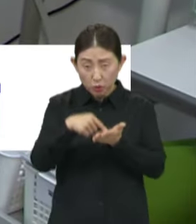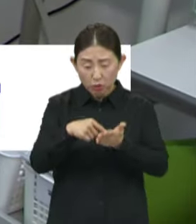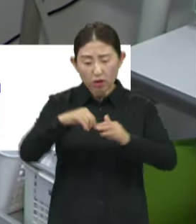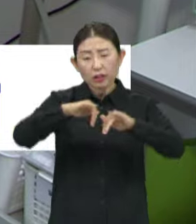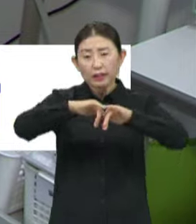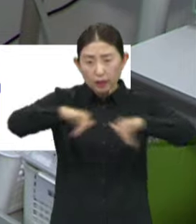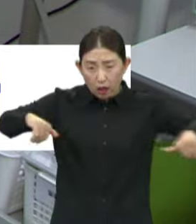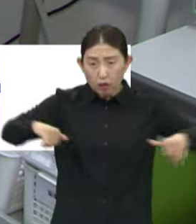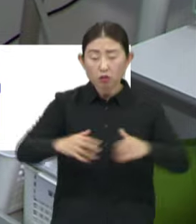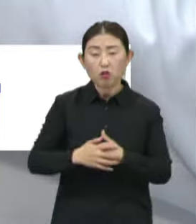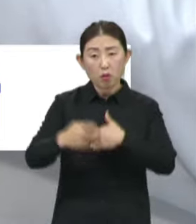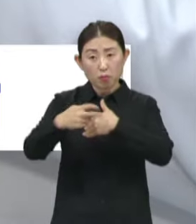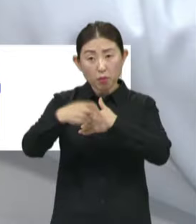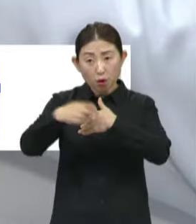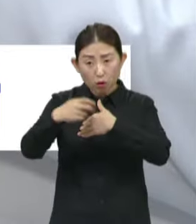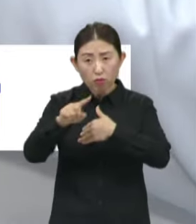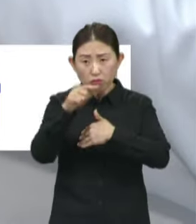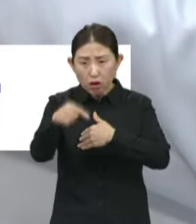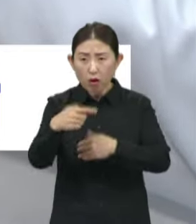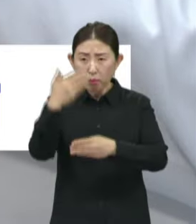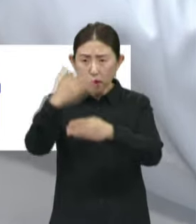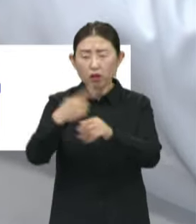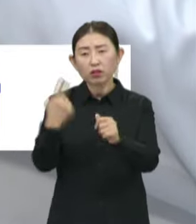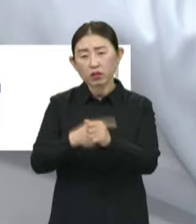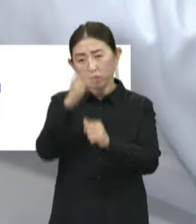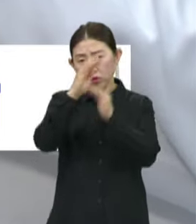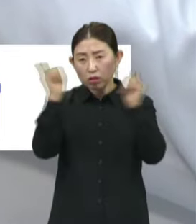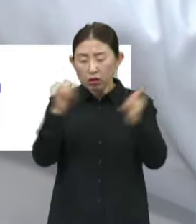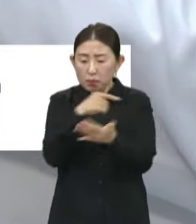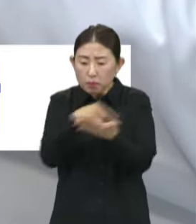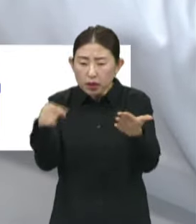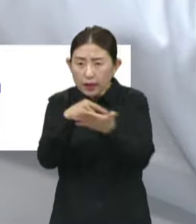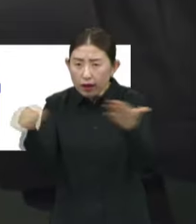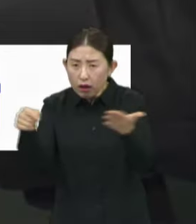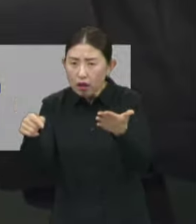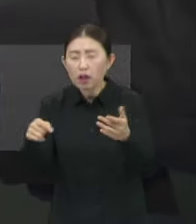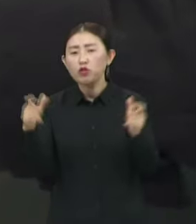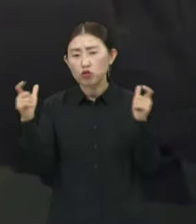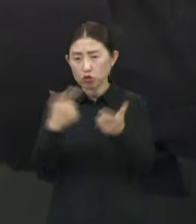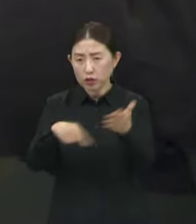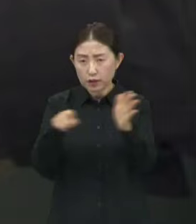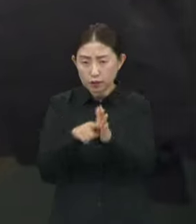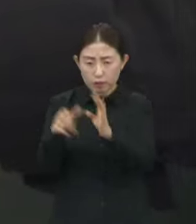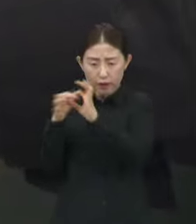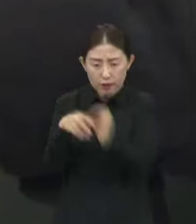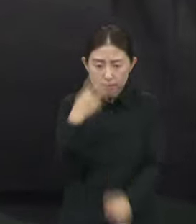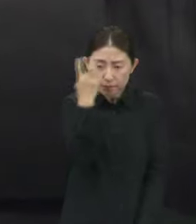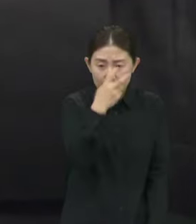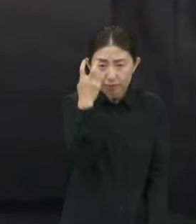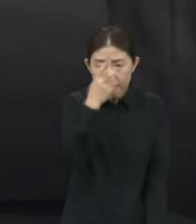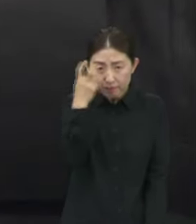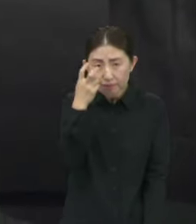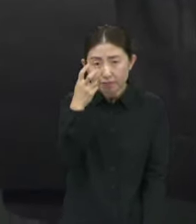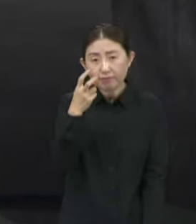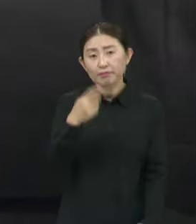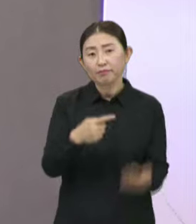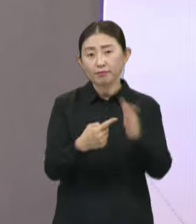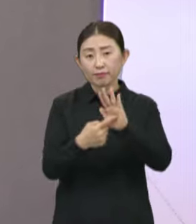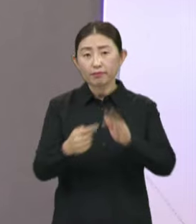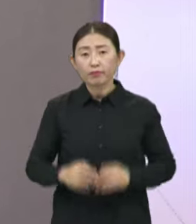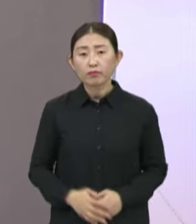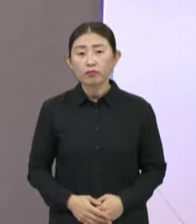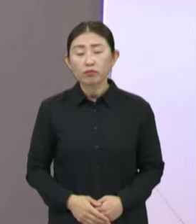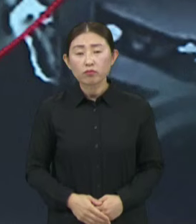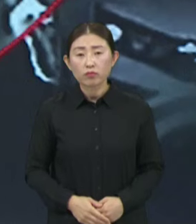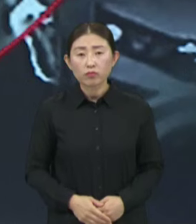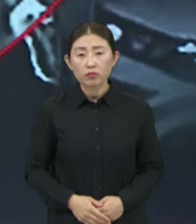별개로 의료 공백 최소화를 위해 당일 집단 휴진 상황을 면밀하게 모니터링할 계획이라고 강조했습니다.